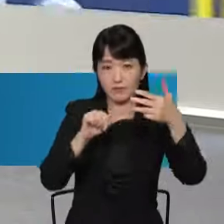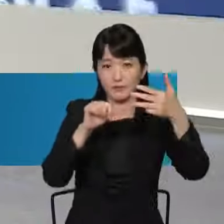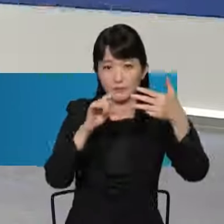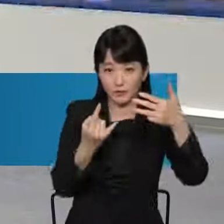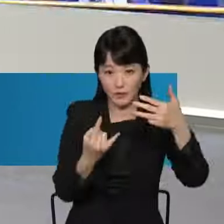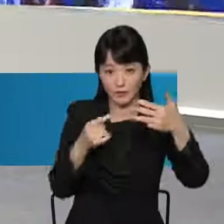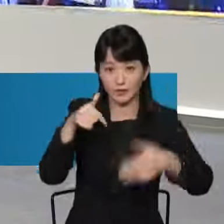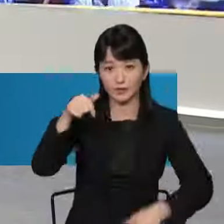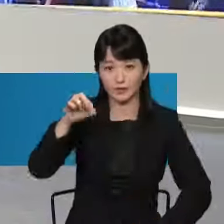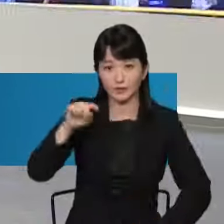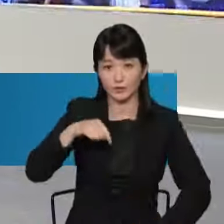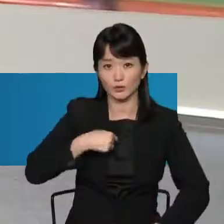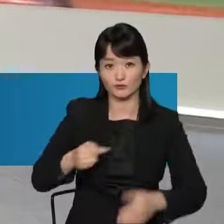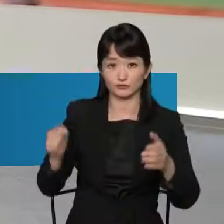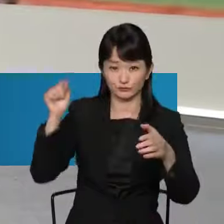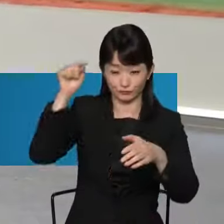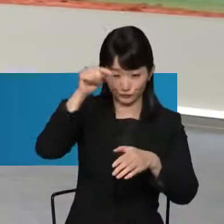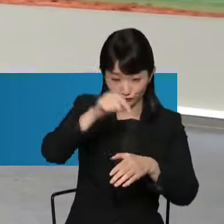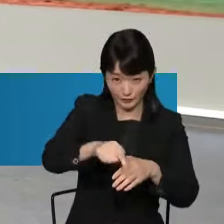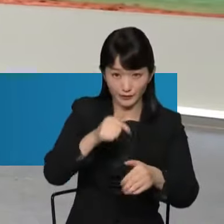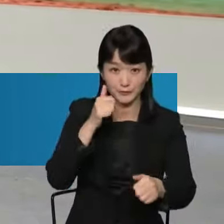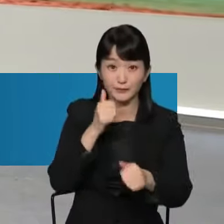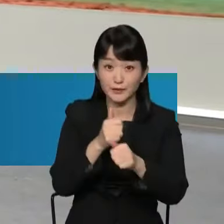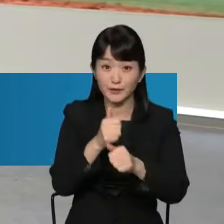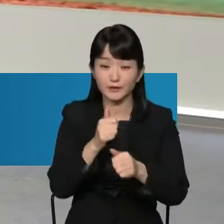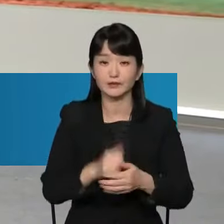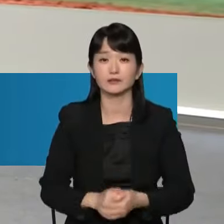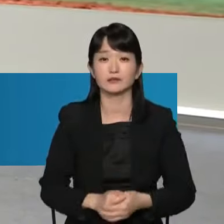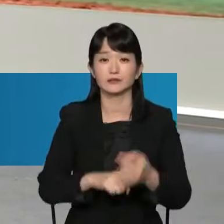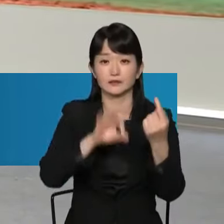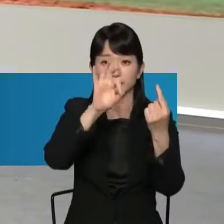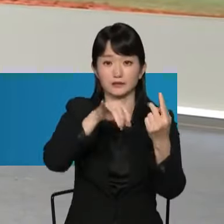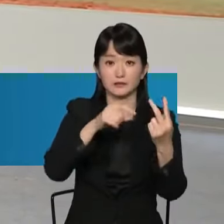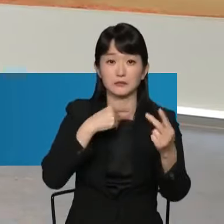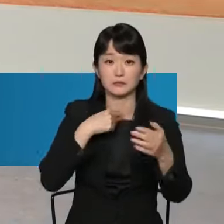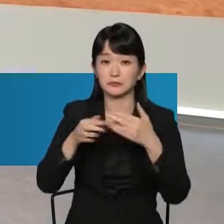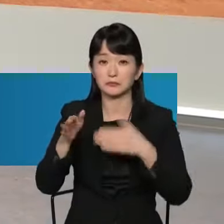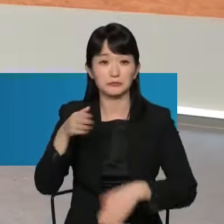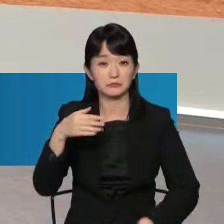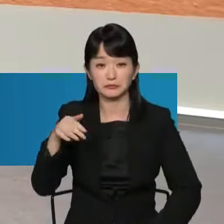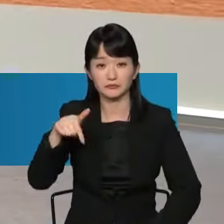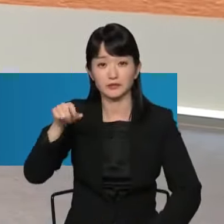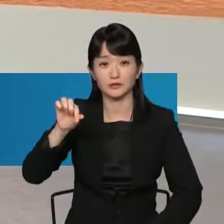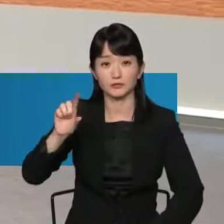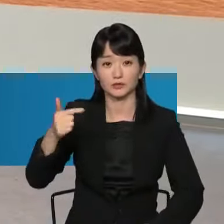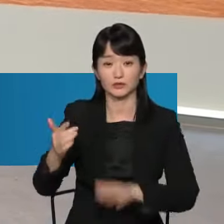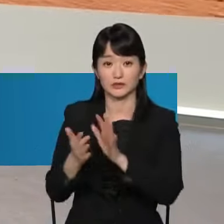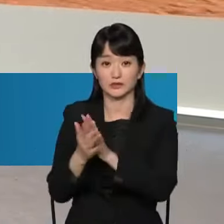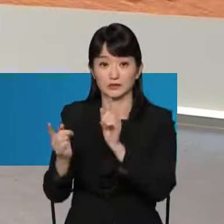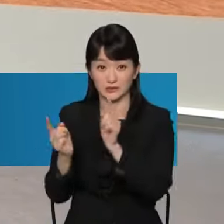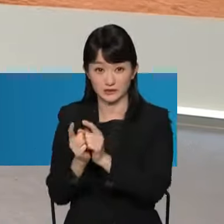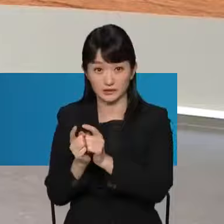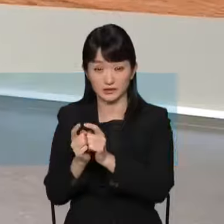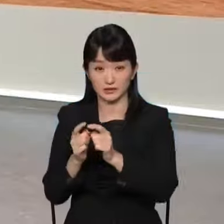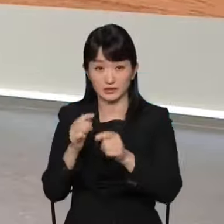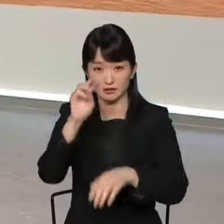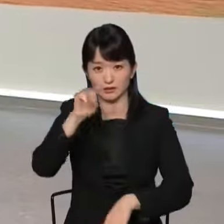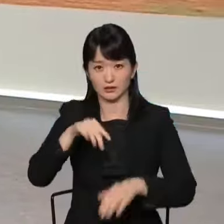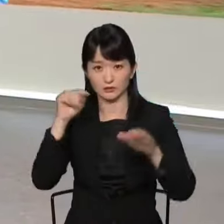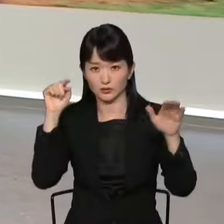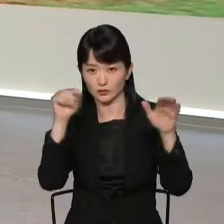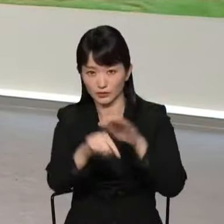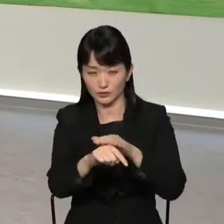강민호가 솔로 홈런으로 승부를 갈랐습니다. 그동안 한국시리즈 경험이 없었던 강민호가 직접 광주행 티켓을 끄는